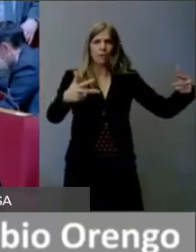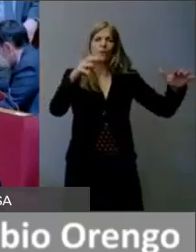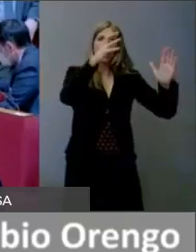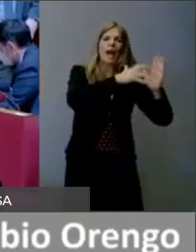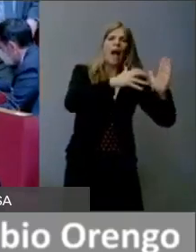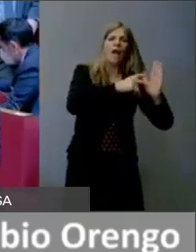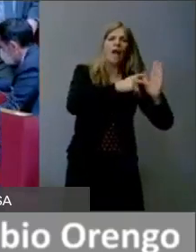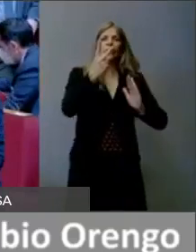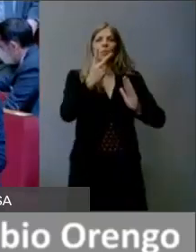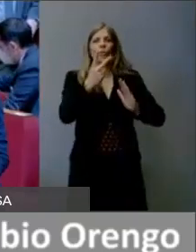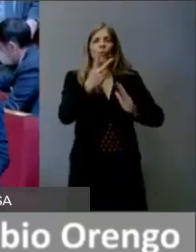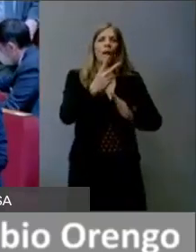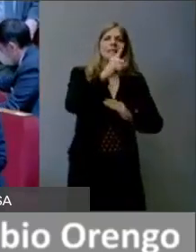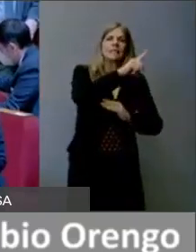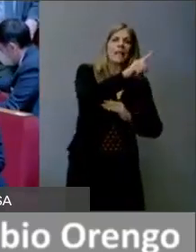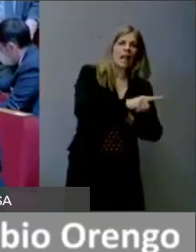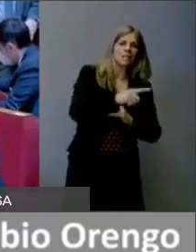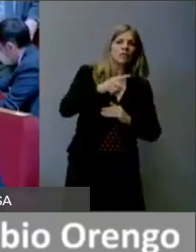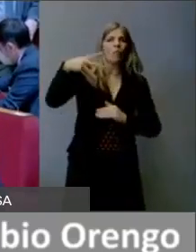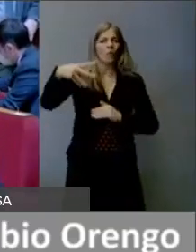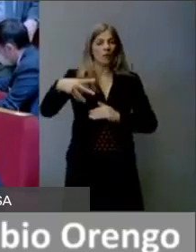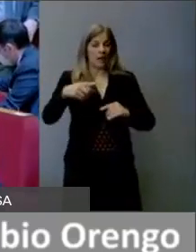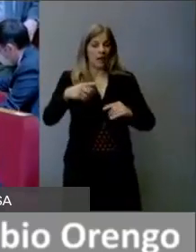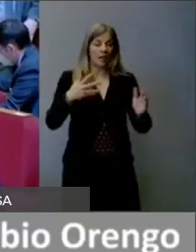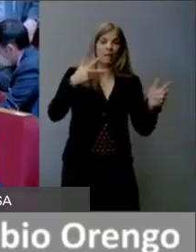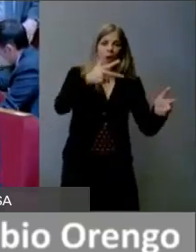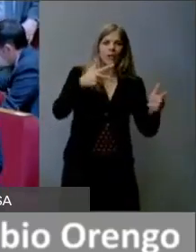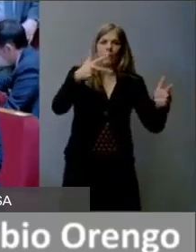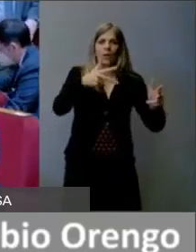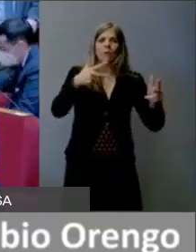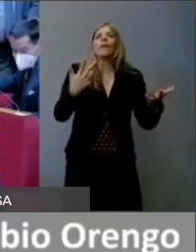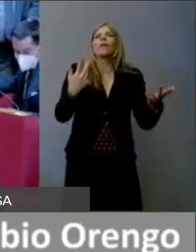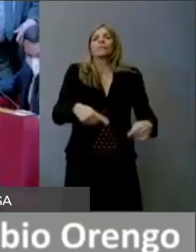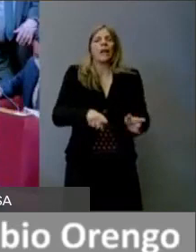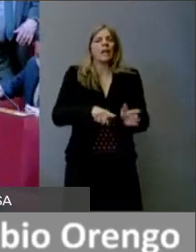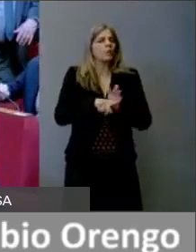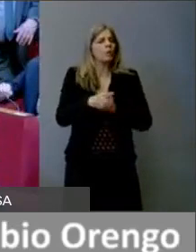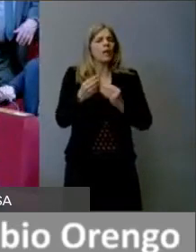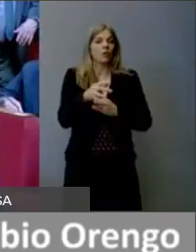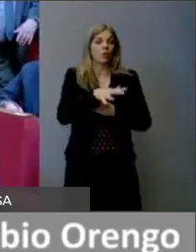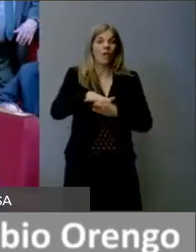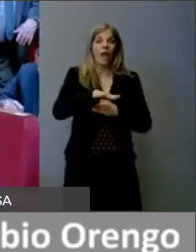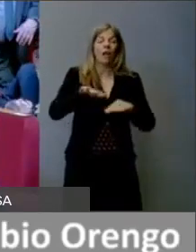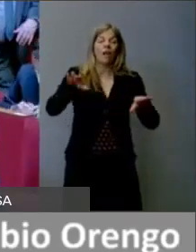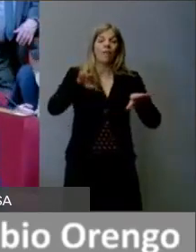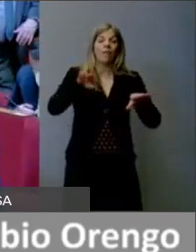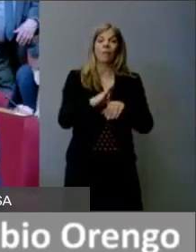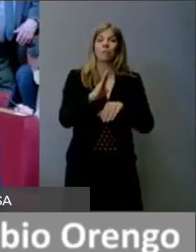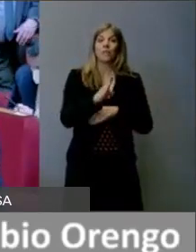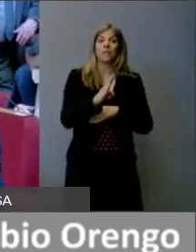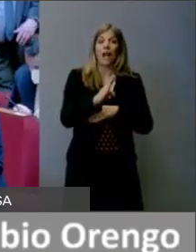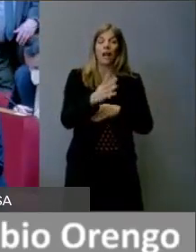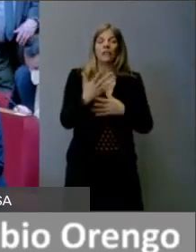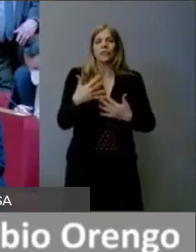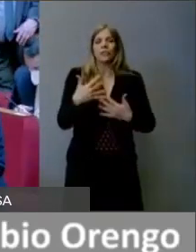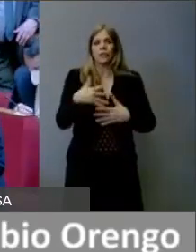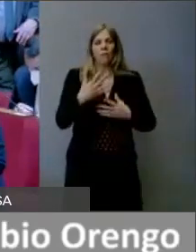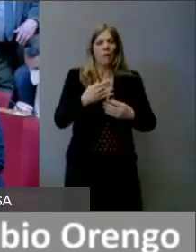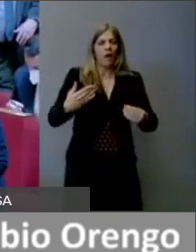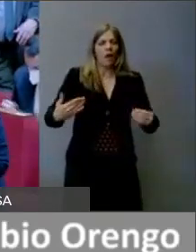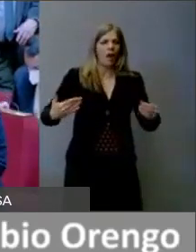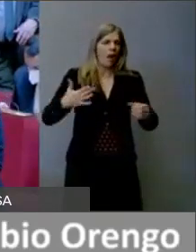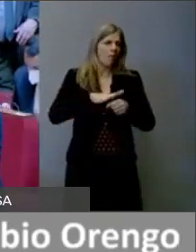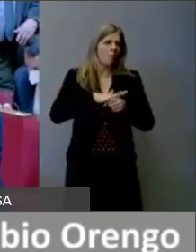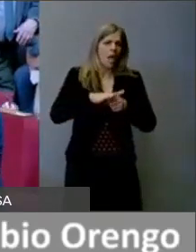quella Zanacchi, e chiaramente fanno sì che la Val Bisagno aumenti di numerosi passaggi e quindi